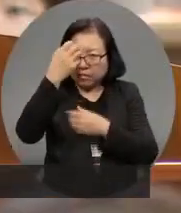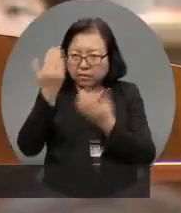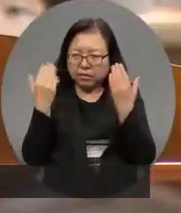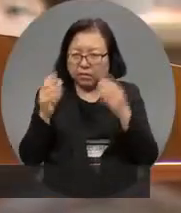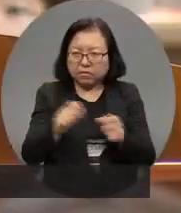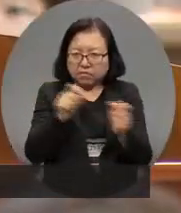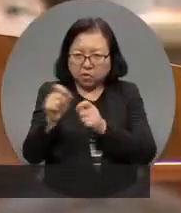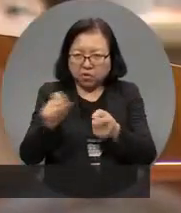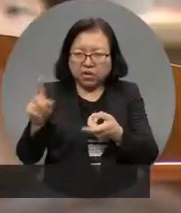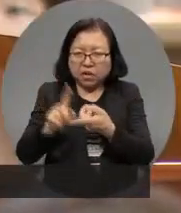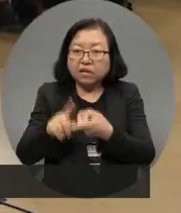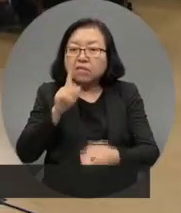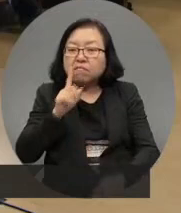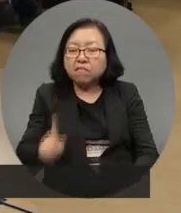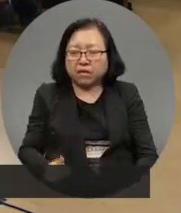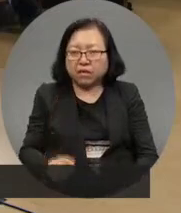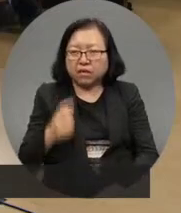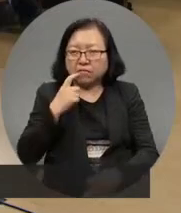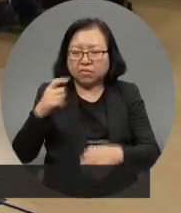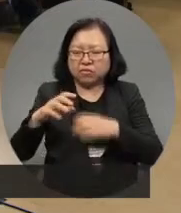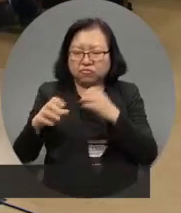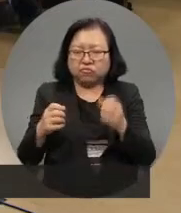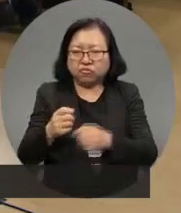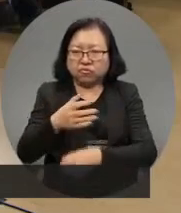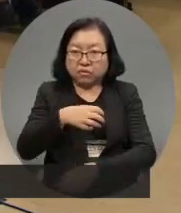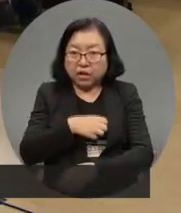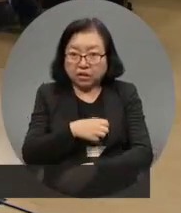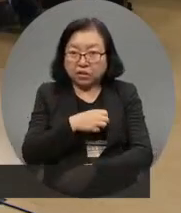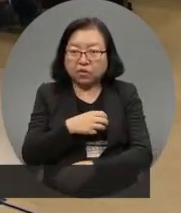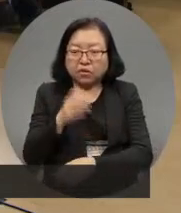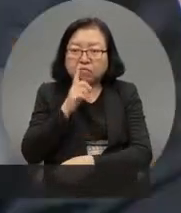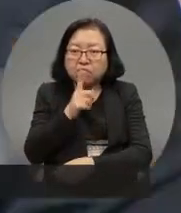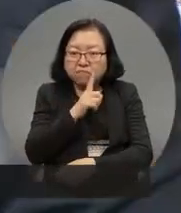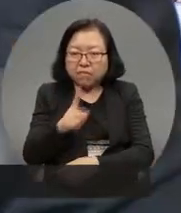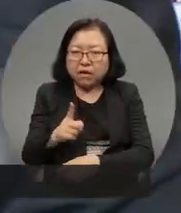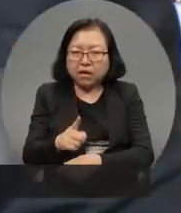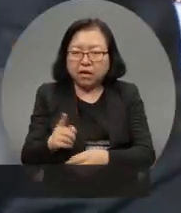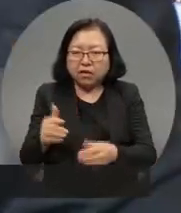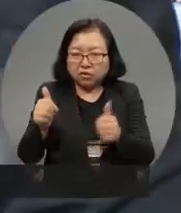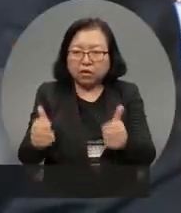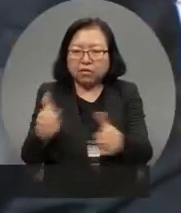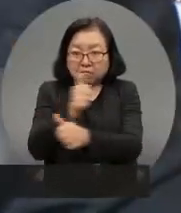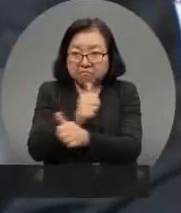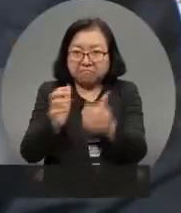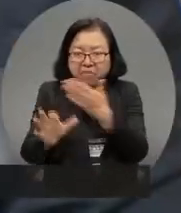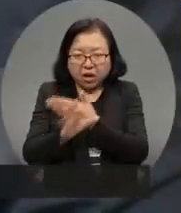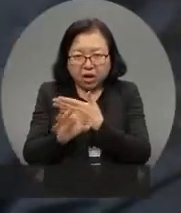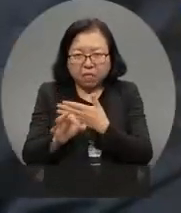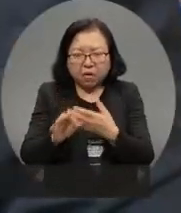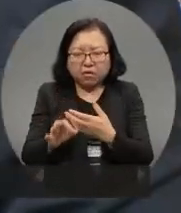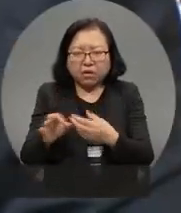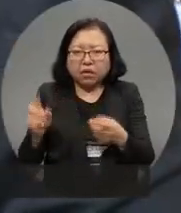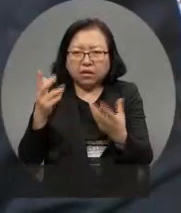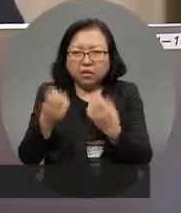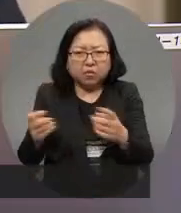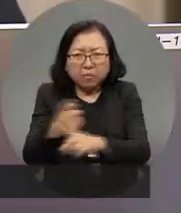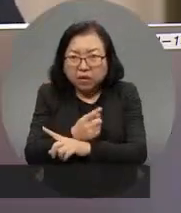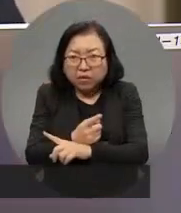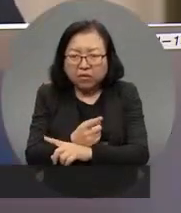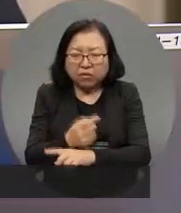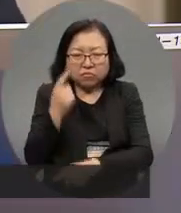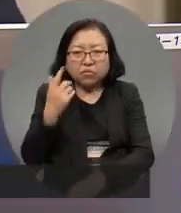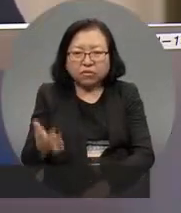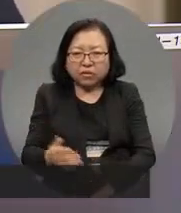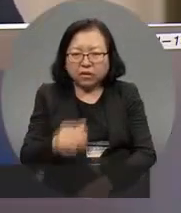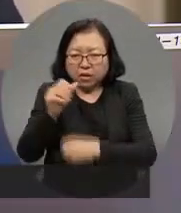올랐습니다. 민주당 소속 도의원은 수장이 바뀌면 교육 정책도 뒤집히는 것이냐고 질타했고, 5년 동안